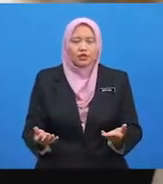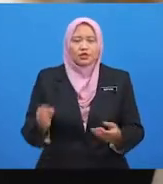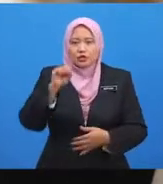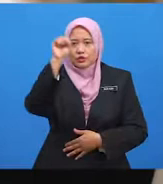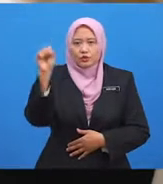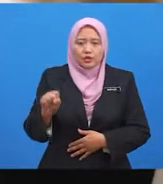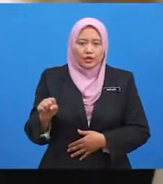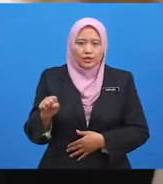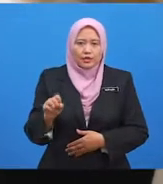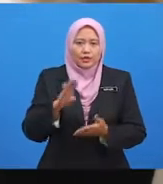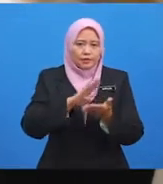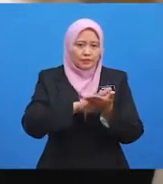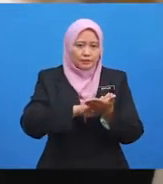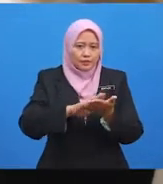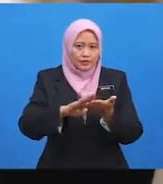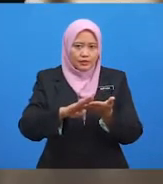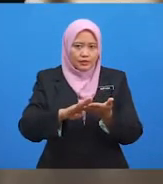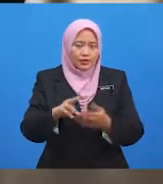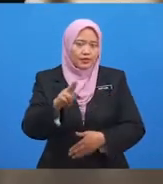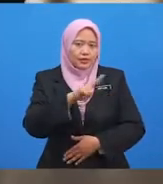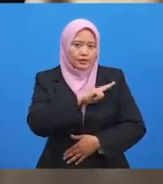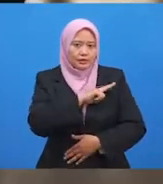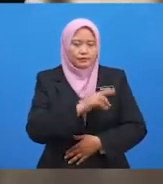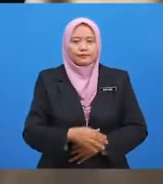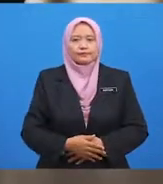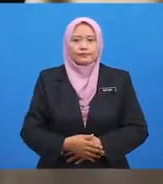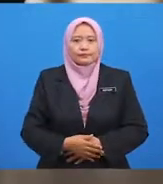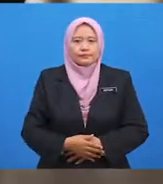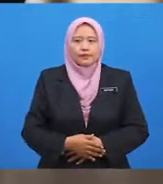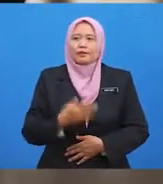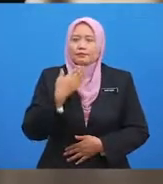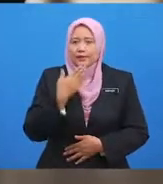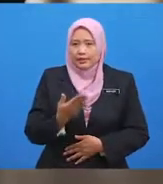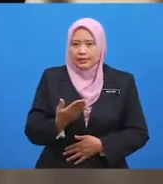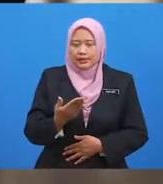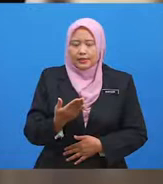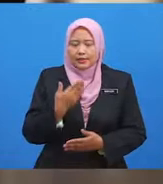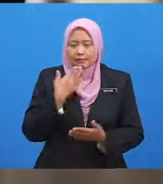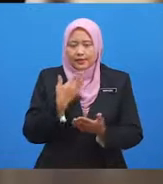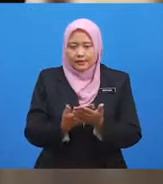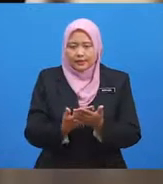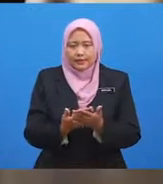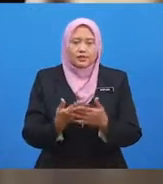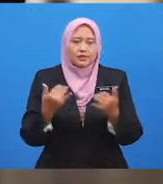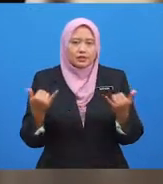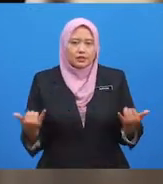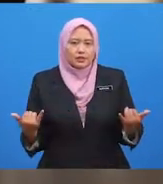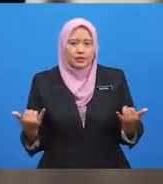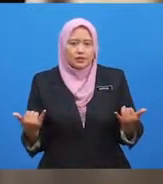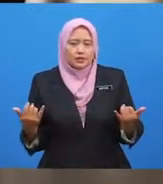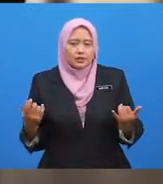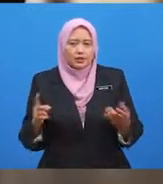benar-benar sah dan halal main Hai sekarang kita beralih Pule kepada